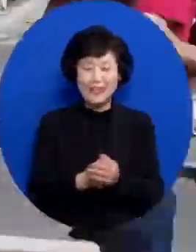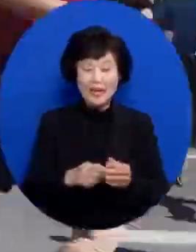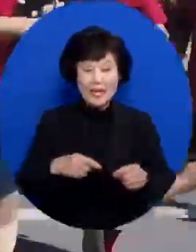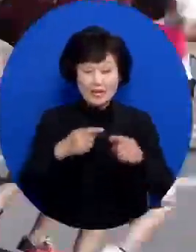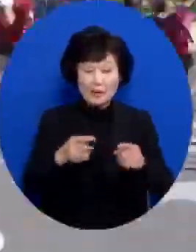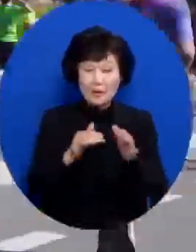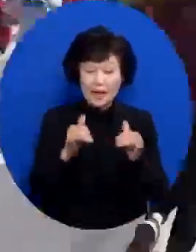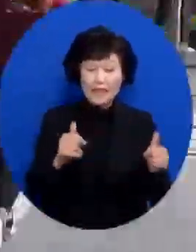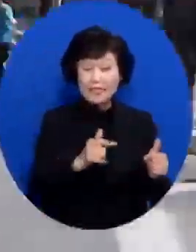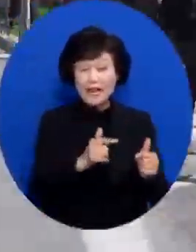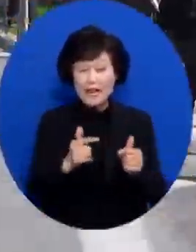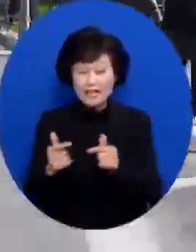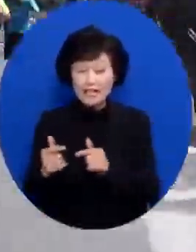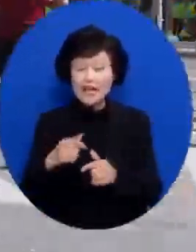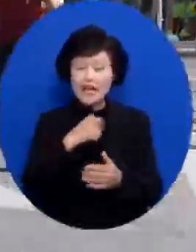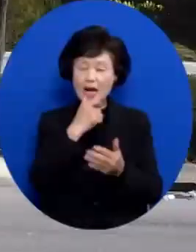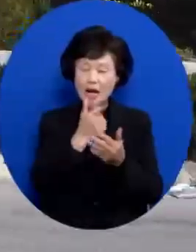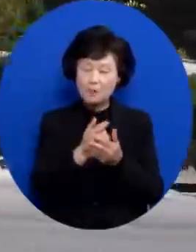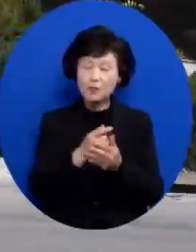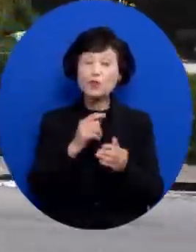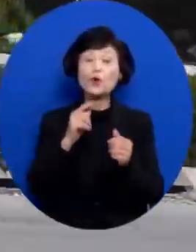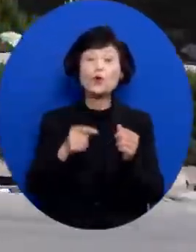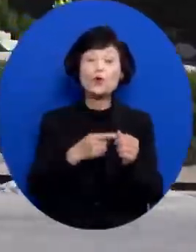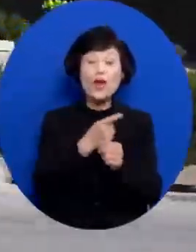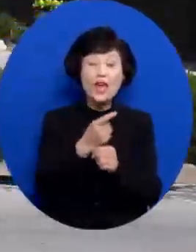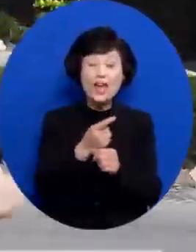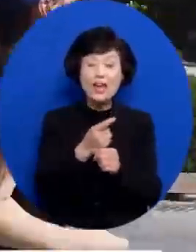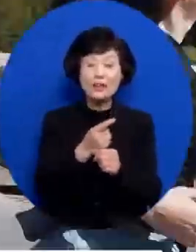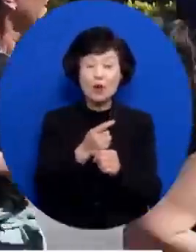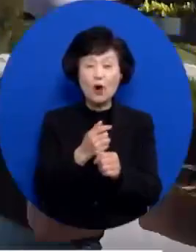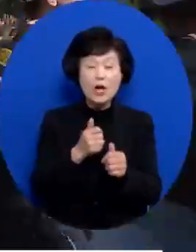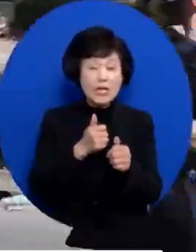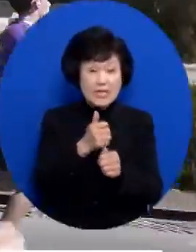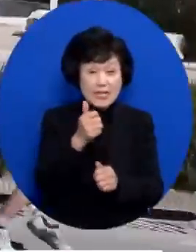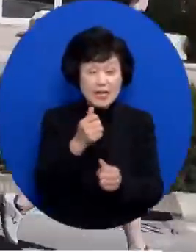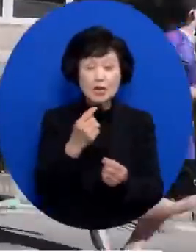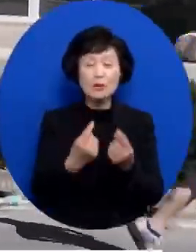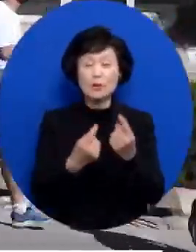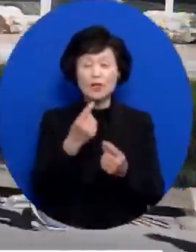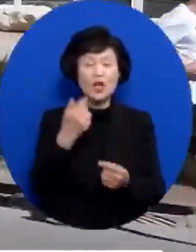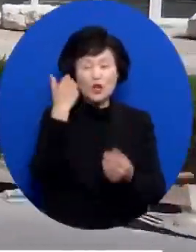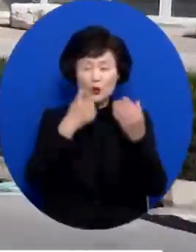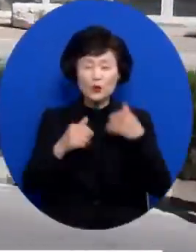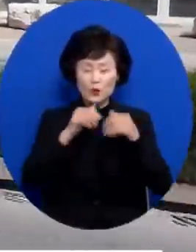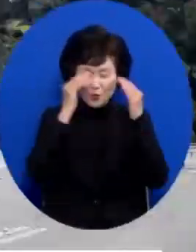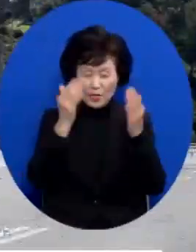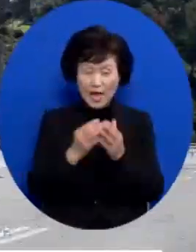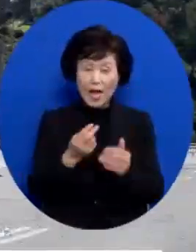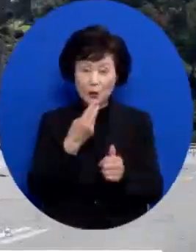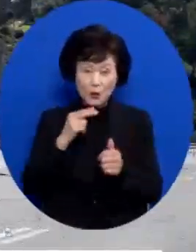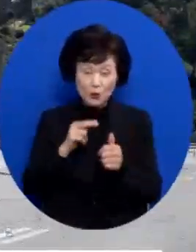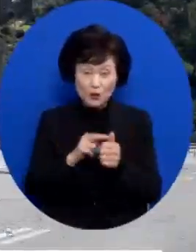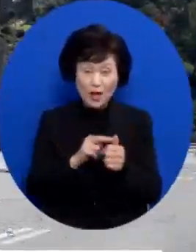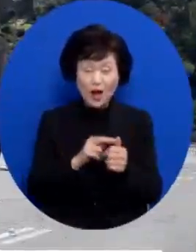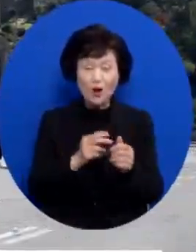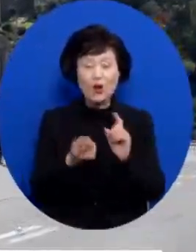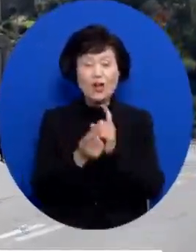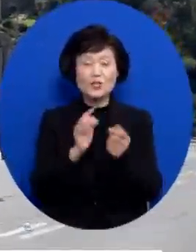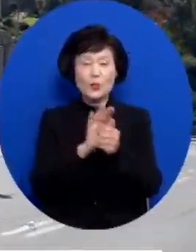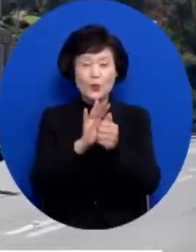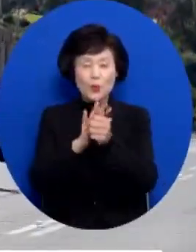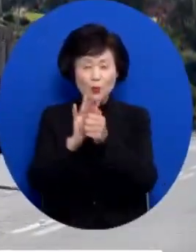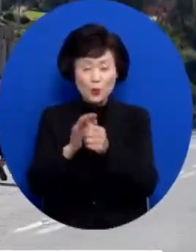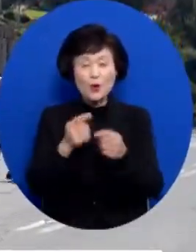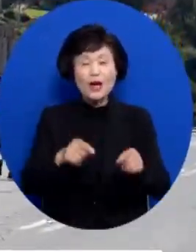출연진들은 성지가 주는 감동 외에도 잘하고 못하고를 떠나 누구나 도전하고 서로 응원하며 함께 달리는